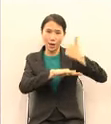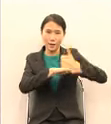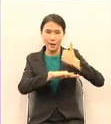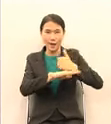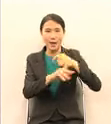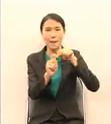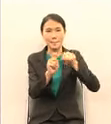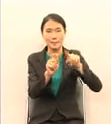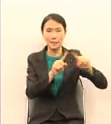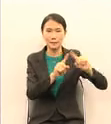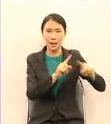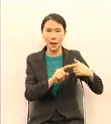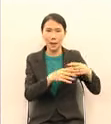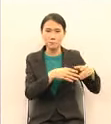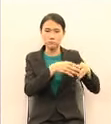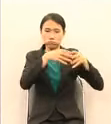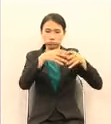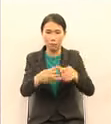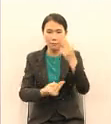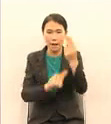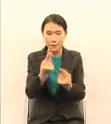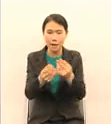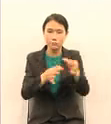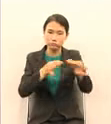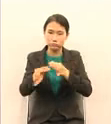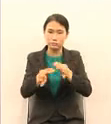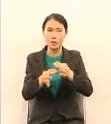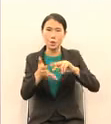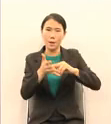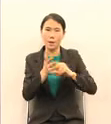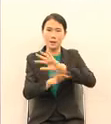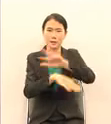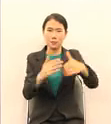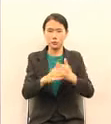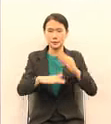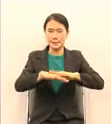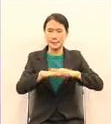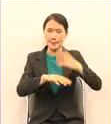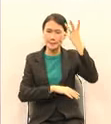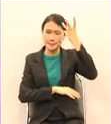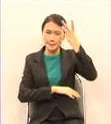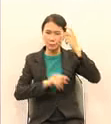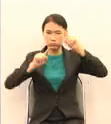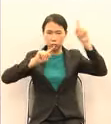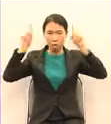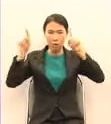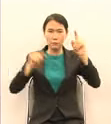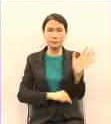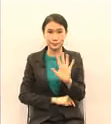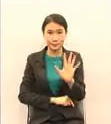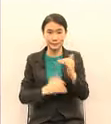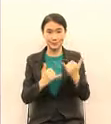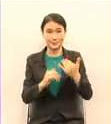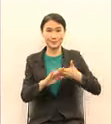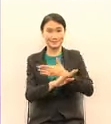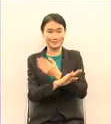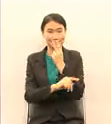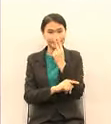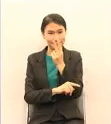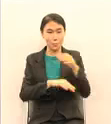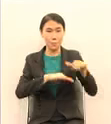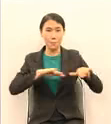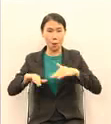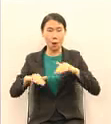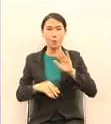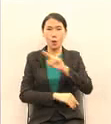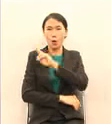จชี้แจงกับในพื้นที่เพื่อให้เข้าใจแล้วก็ไม่วิตกกังวล นะครับอันนี้ก็เป็นภาพที่เราได้ดำเนินการเตรียมการไว้ในส่วนของโรง